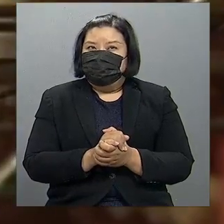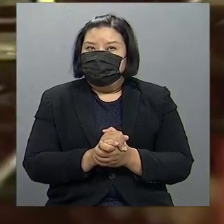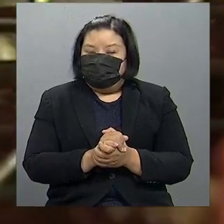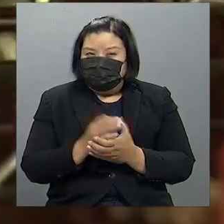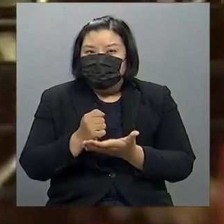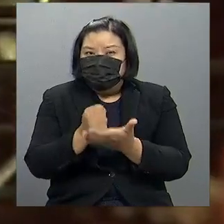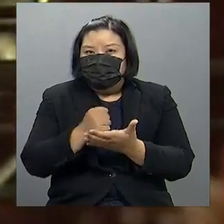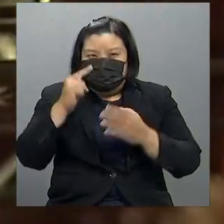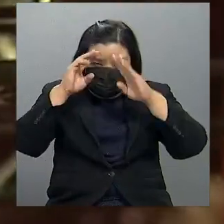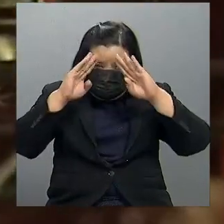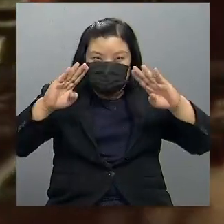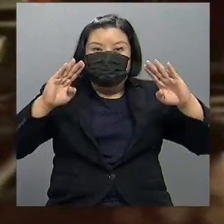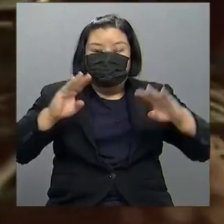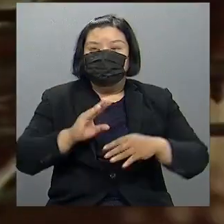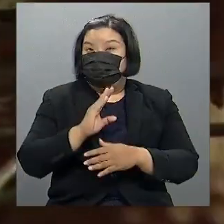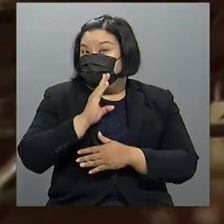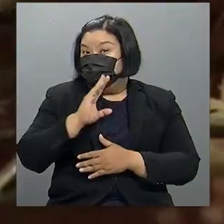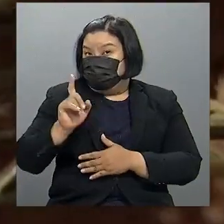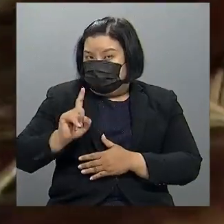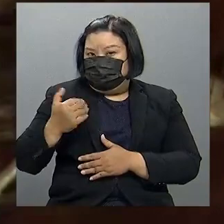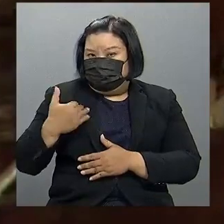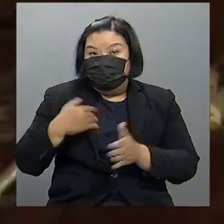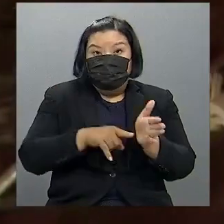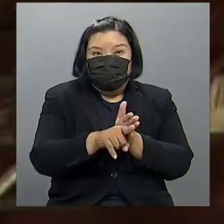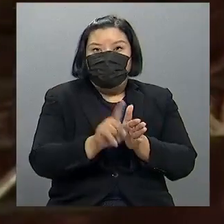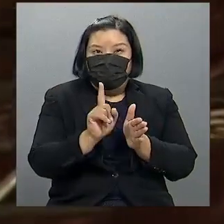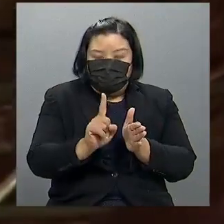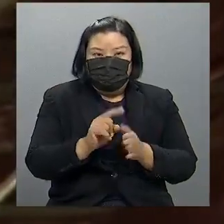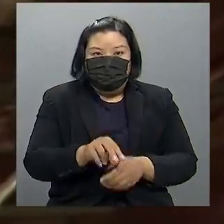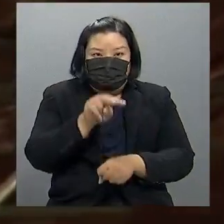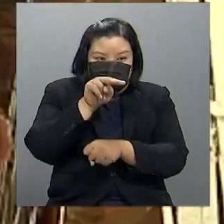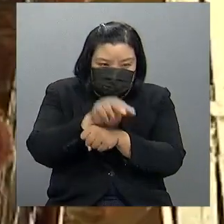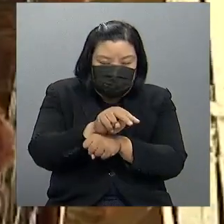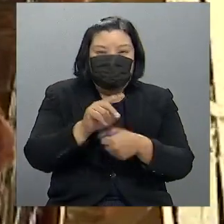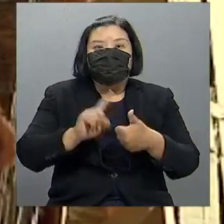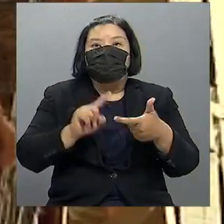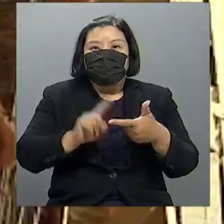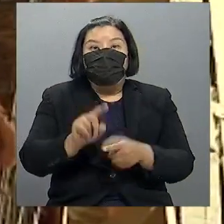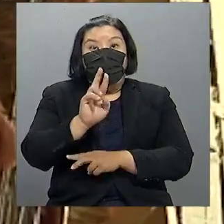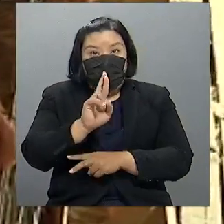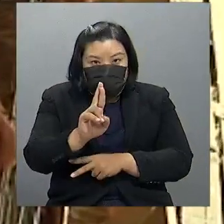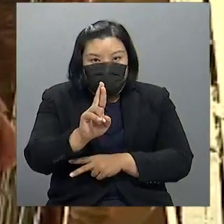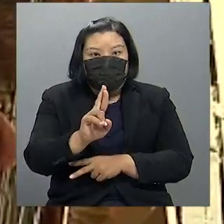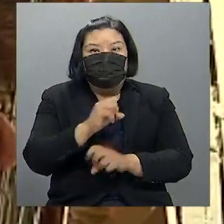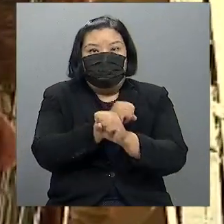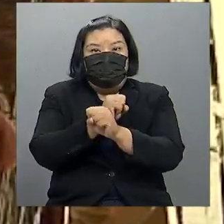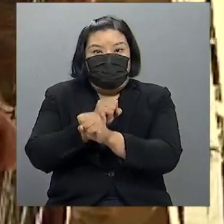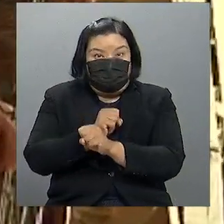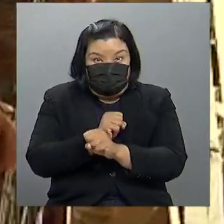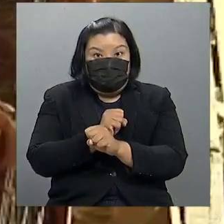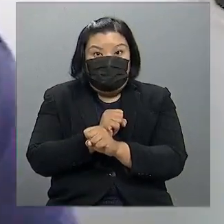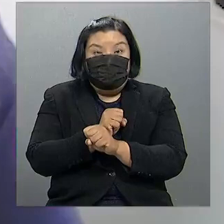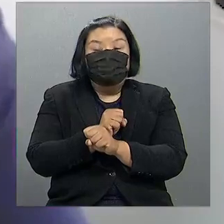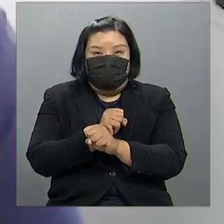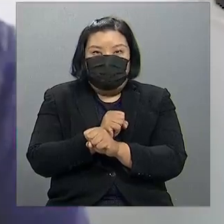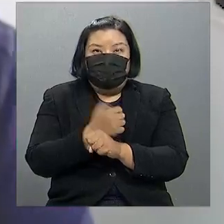าทุกครั้งนะครับต้องมีการตรวจสอบนะครับมีการเฝ้าระวังโรคพวกนี้เกิดขึ้นในสัตว์ชนิดต่างๆนะครับรวมถึงการที่ก่อนที่สัตว์ถูกส่งเข้าโรง